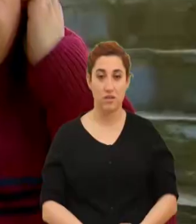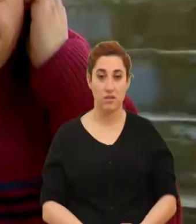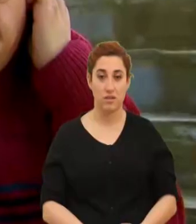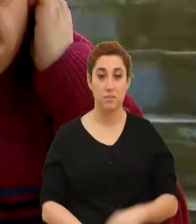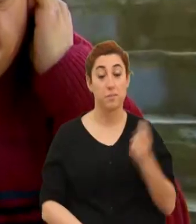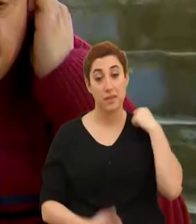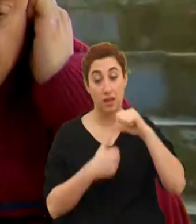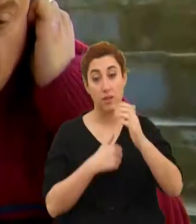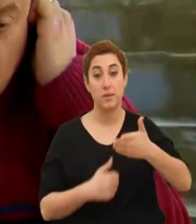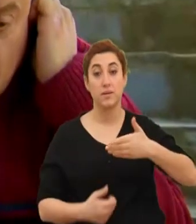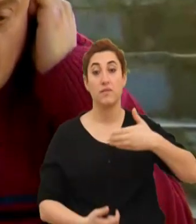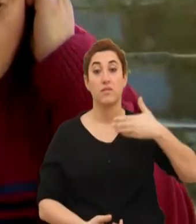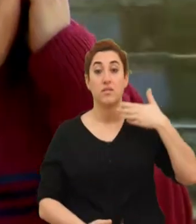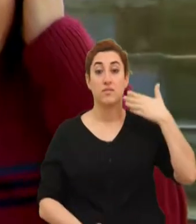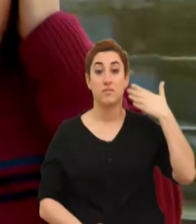Bir de